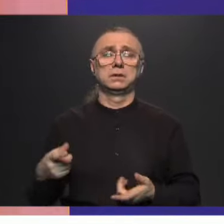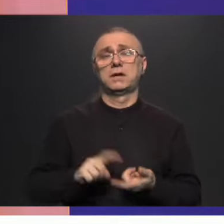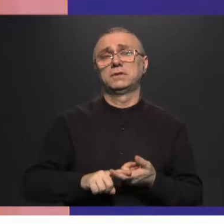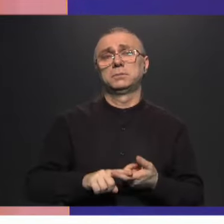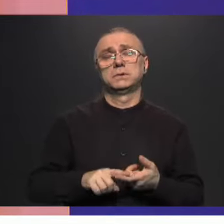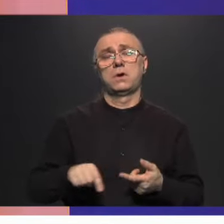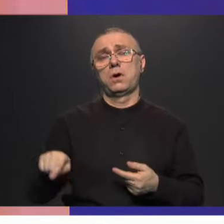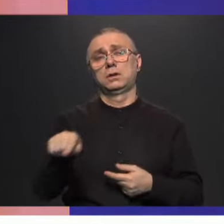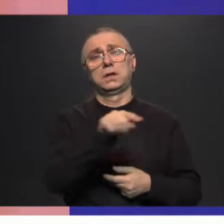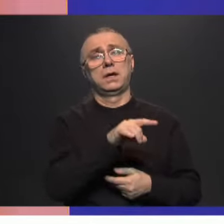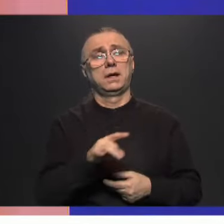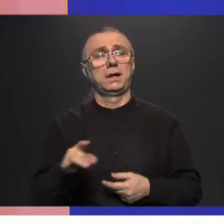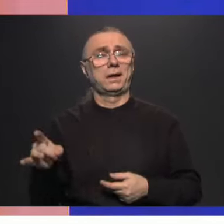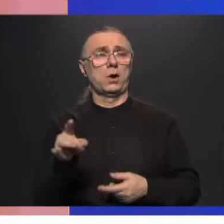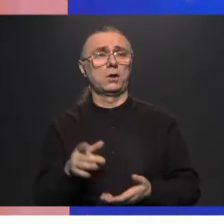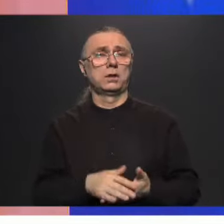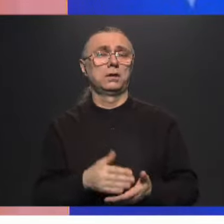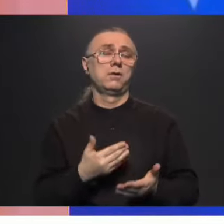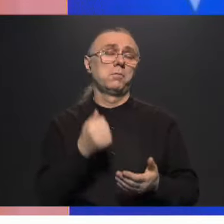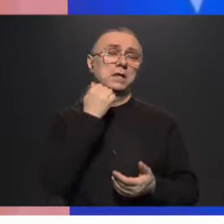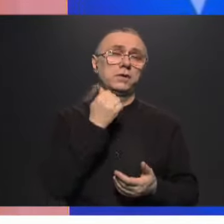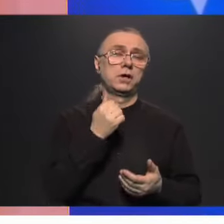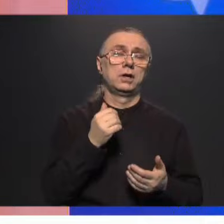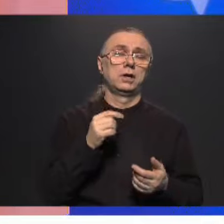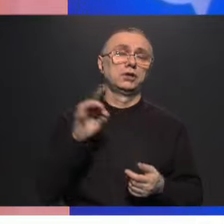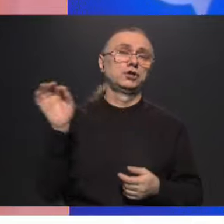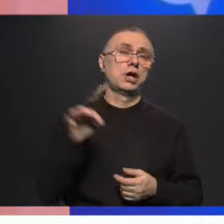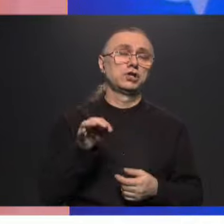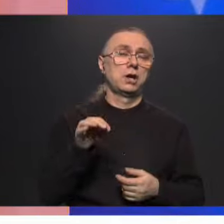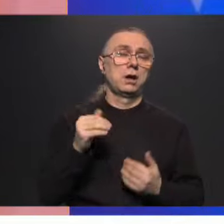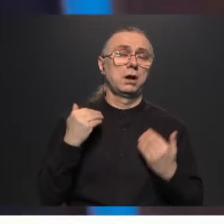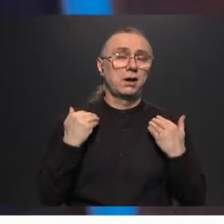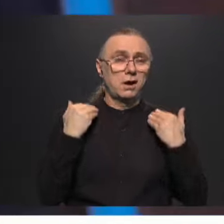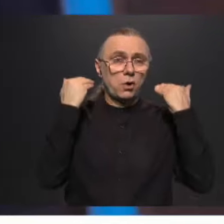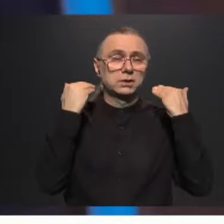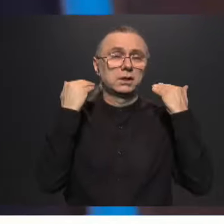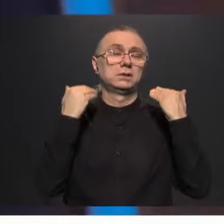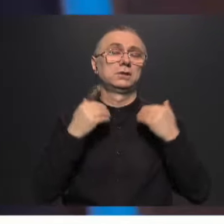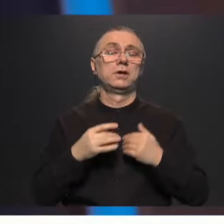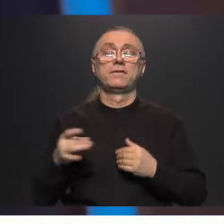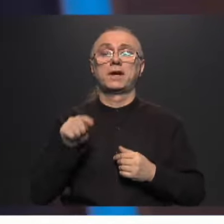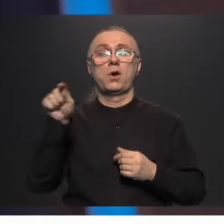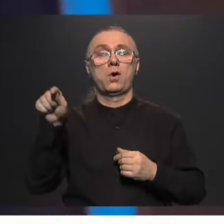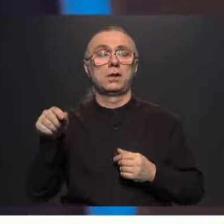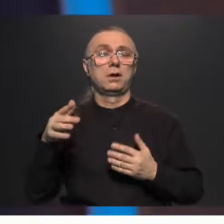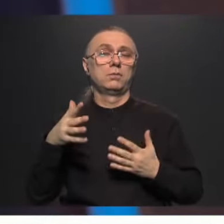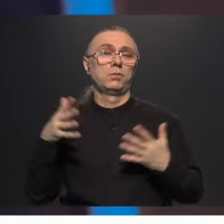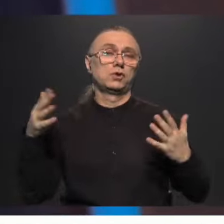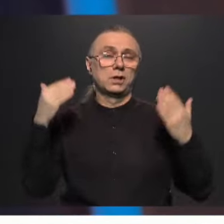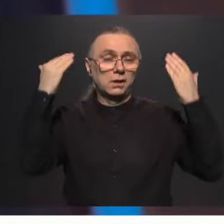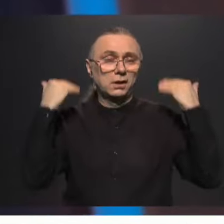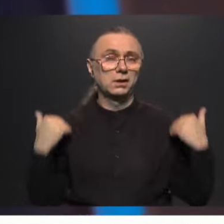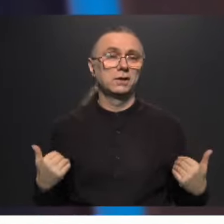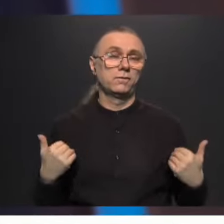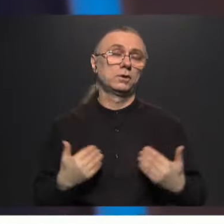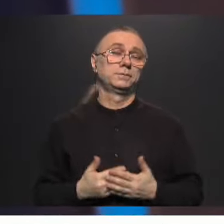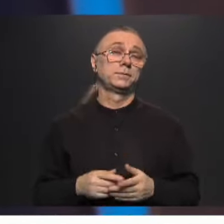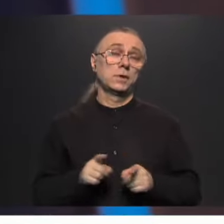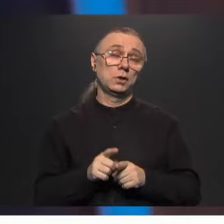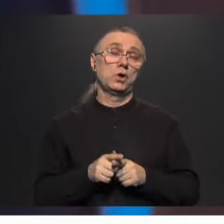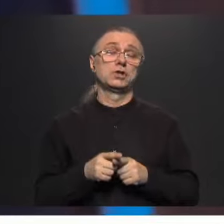Москве чаще короткие стрижки, в регионах чаще длинные волосы. Тоже некое отличие духовенства